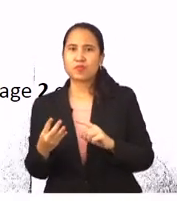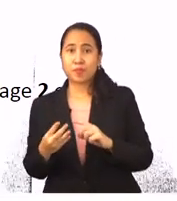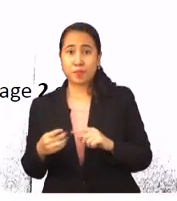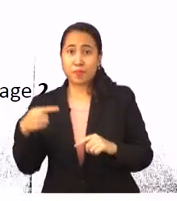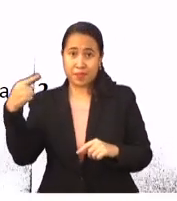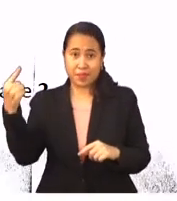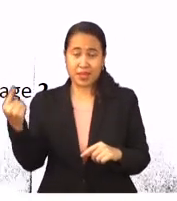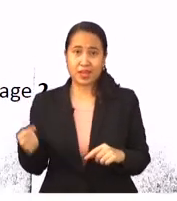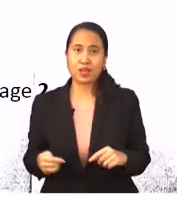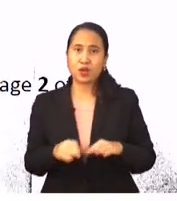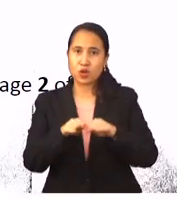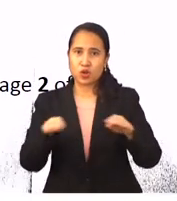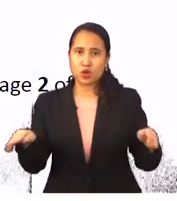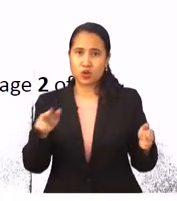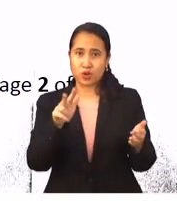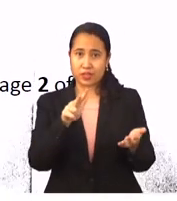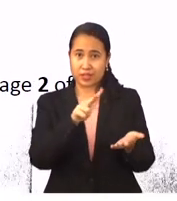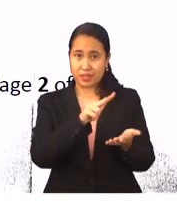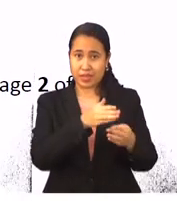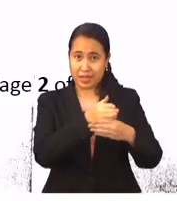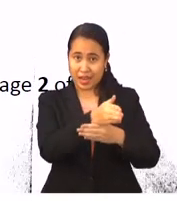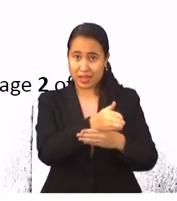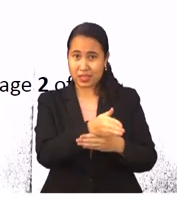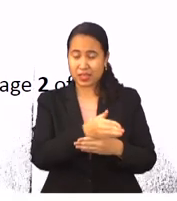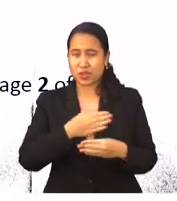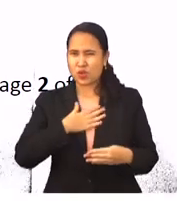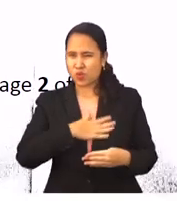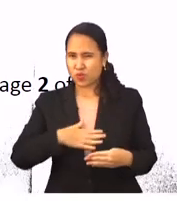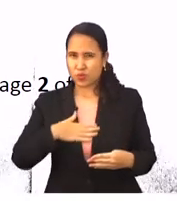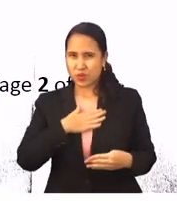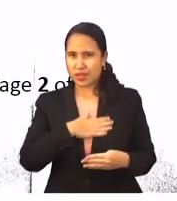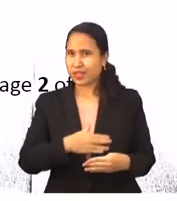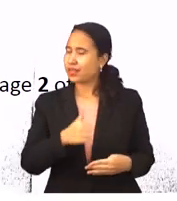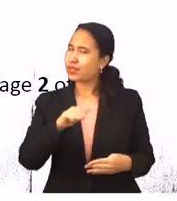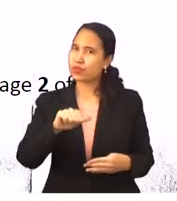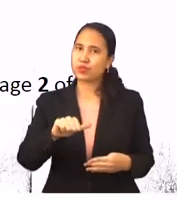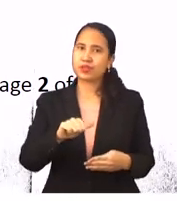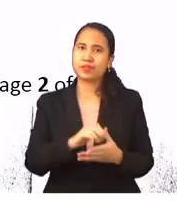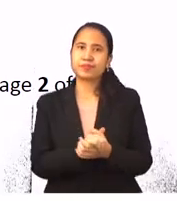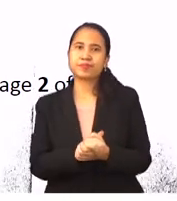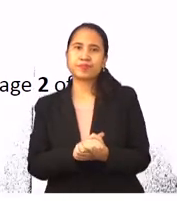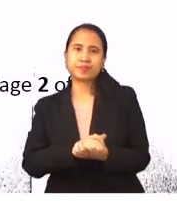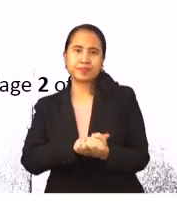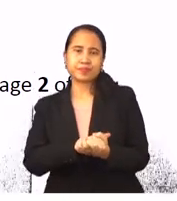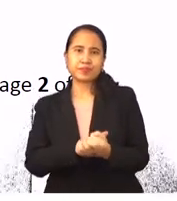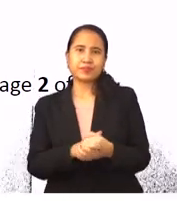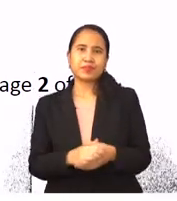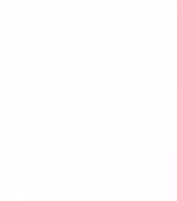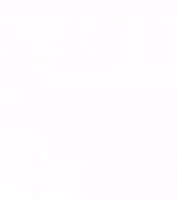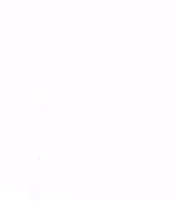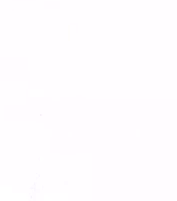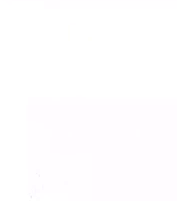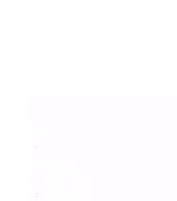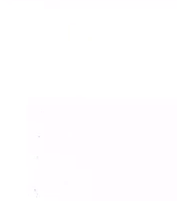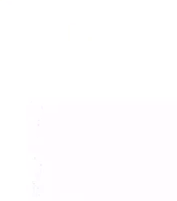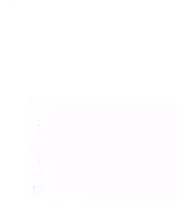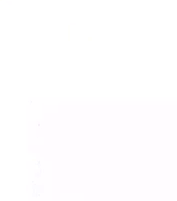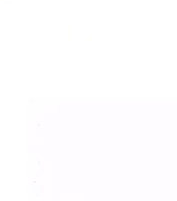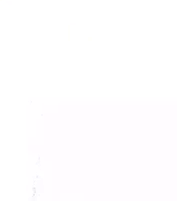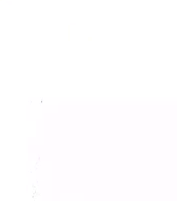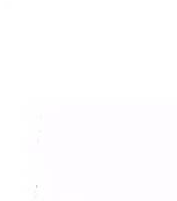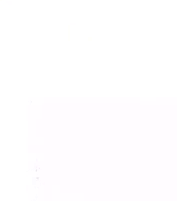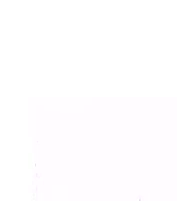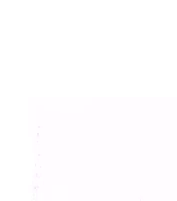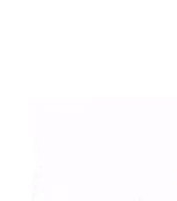grondrechten aangetast voelen. Zo kan bij deze toetsing het verzoek door iedere belanghebbende worden gedaan, wiens